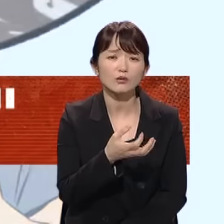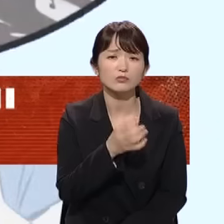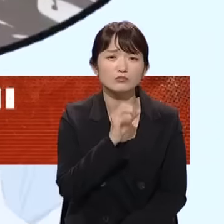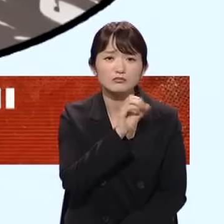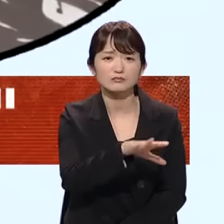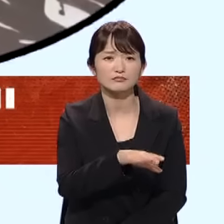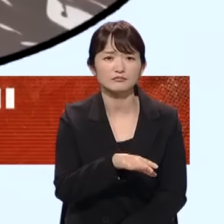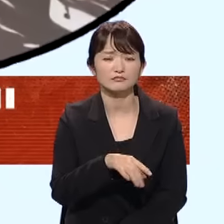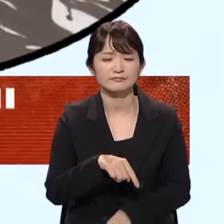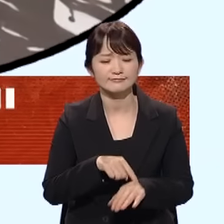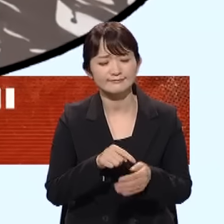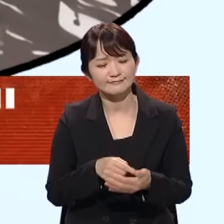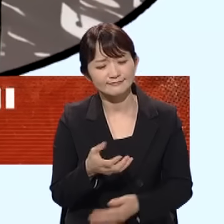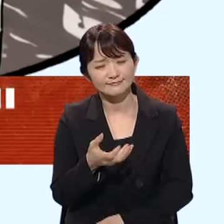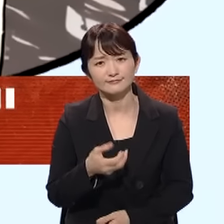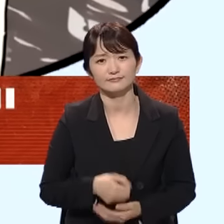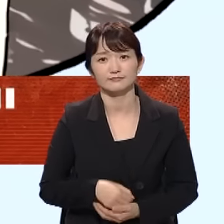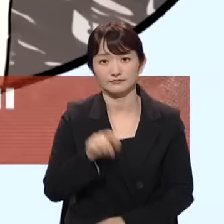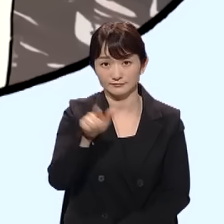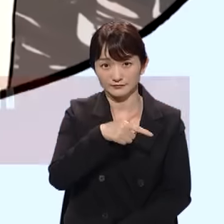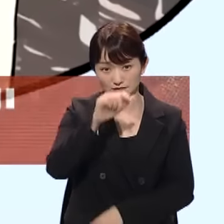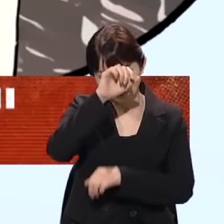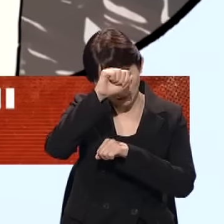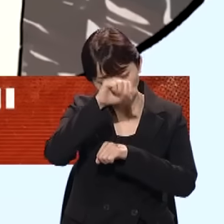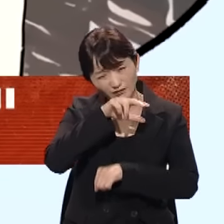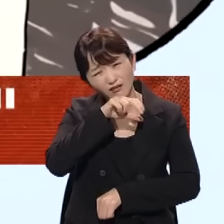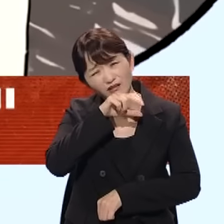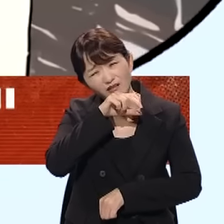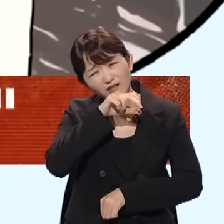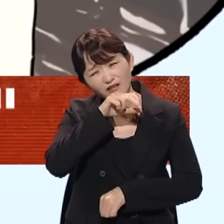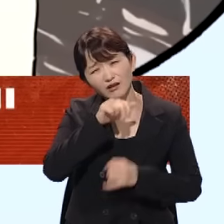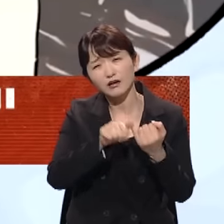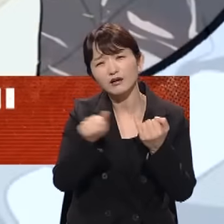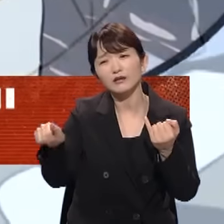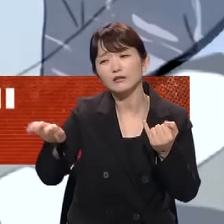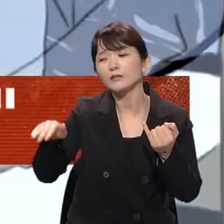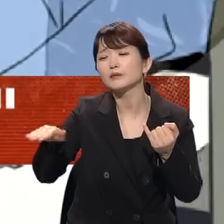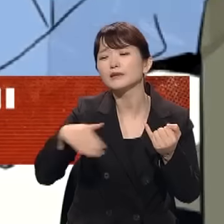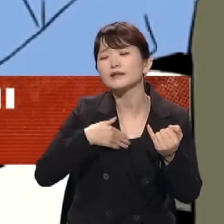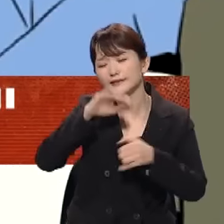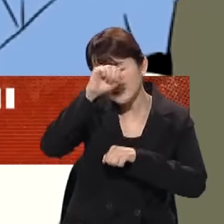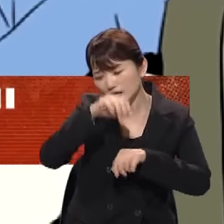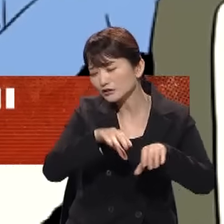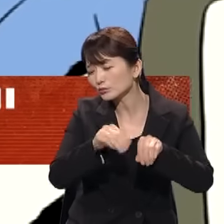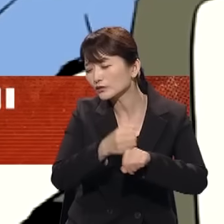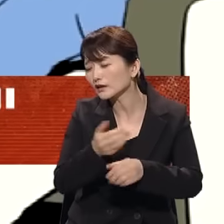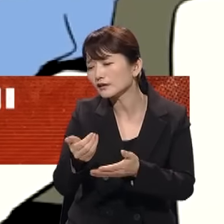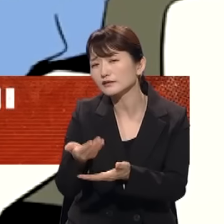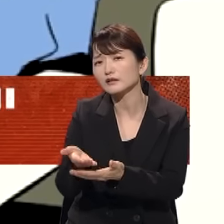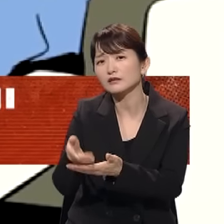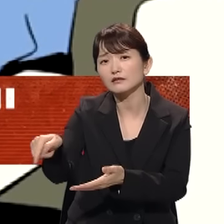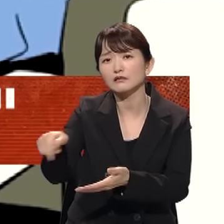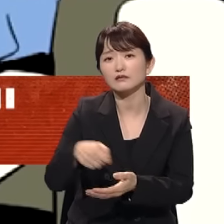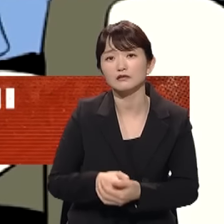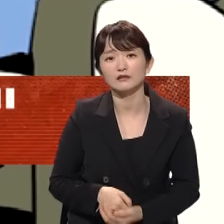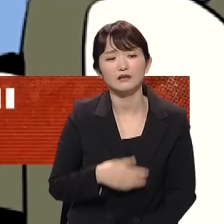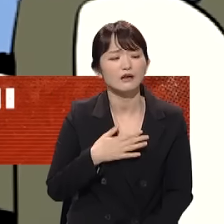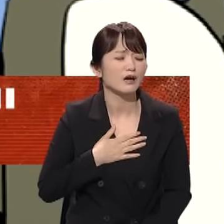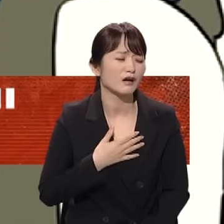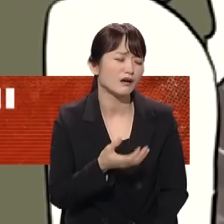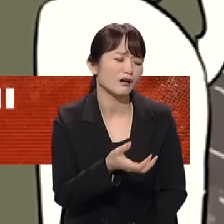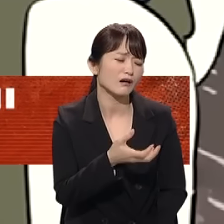돌아와서 속상하다고 합니다. 하루는 다리가 너무 저려서 남편에게 다리를 좀 주물러주면 좋겠다라고 부탁을 했는데 남편이